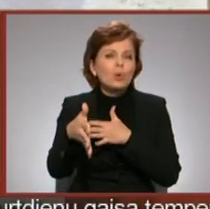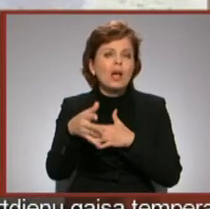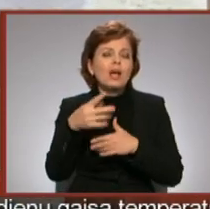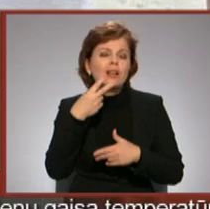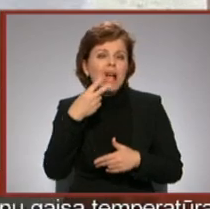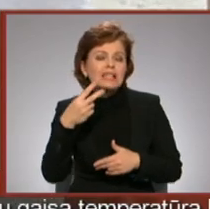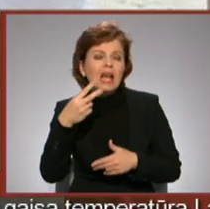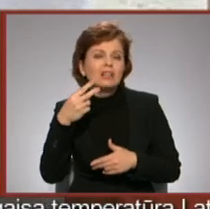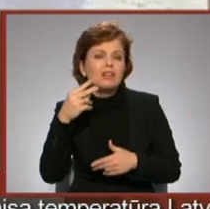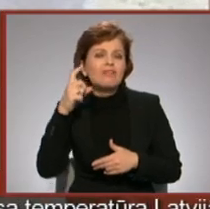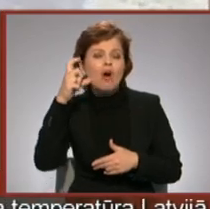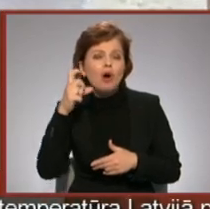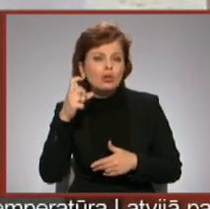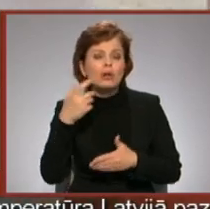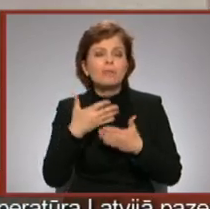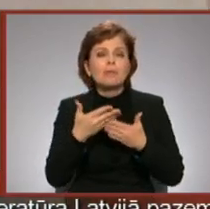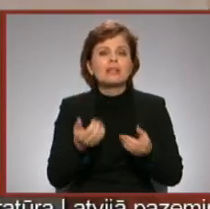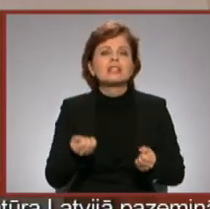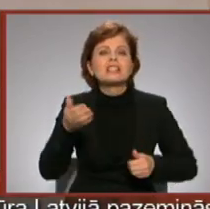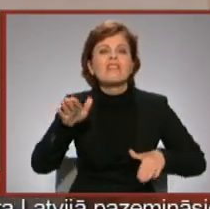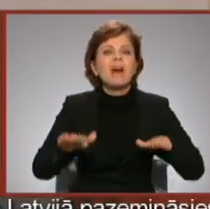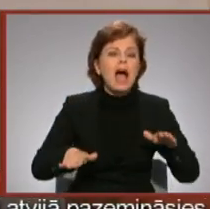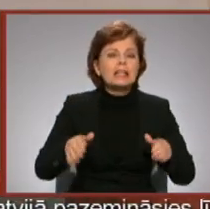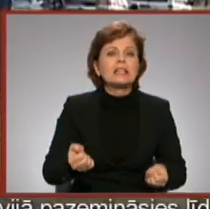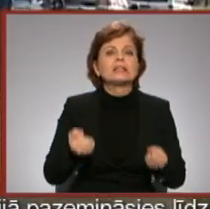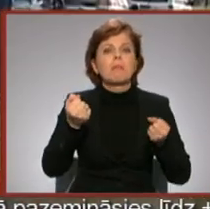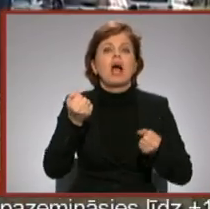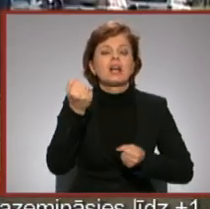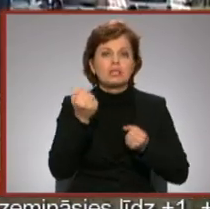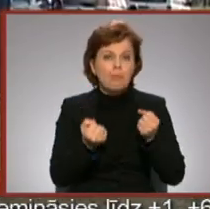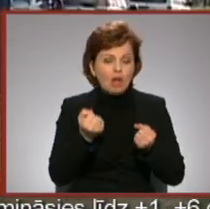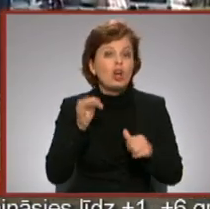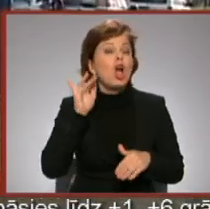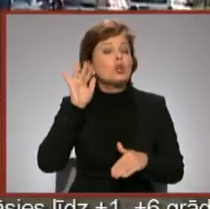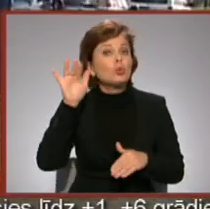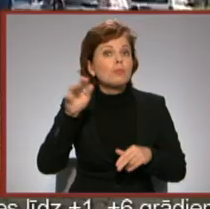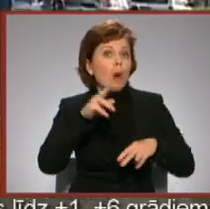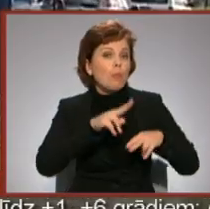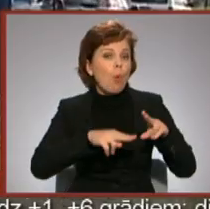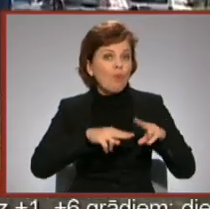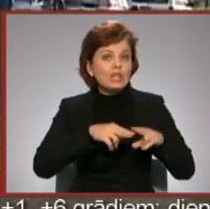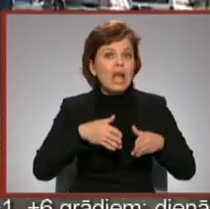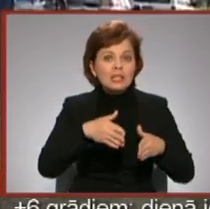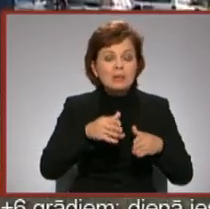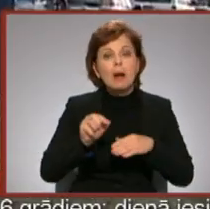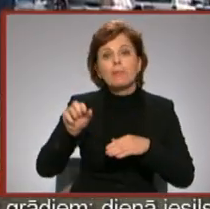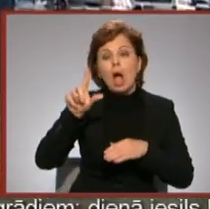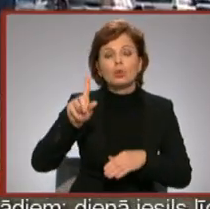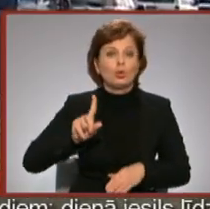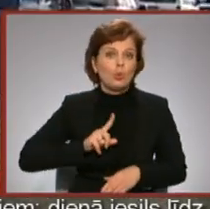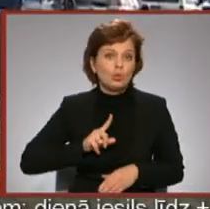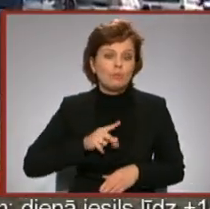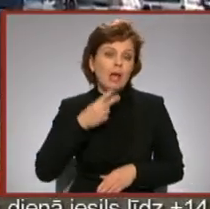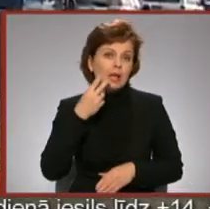fotografēt un svērt smagās mašīnas gaitā. Turpmāk ceļu būvniecībā plānots vēl lielāku uzmanību